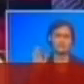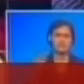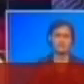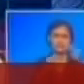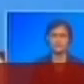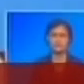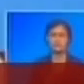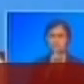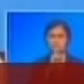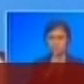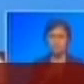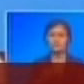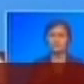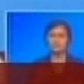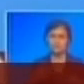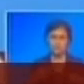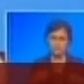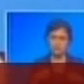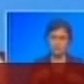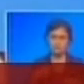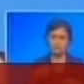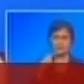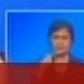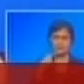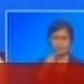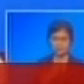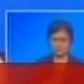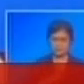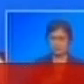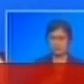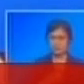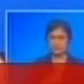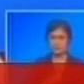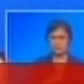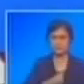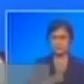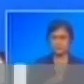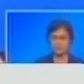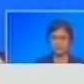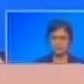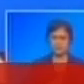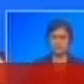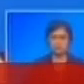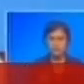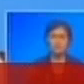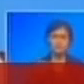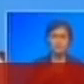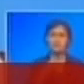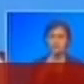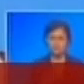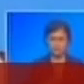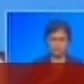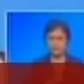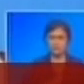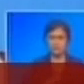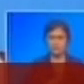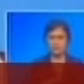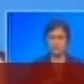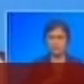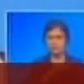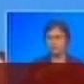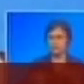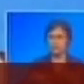Marcos pa rin ang pinutakti ng atake ng dumako sa isyu ng human rights. Si Congresswoman Lenny Robredo naman ang bumira sa kanya. I will apologize